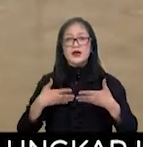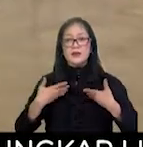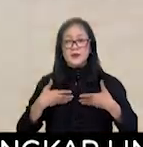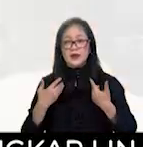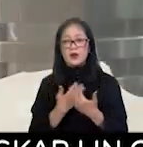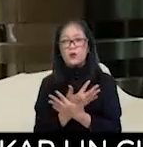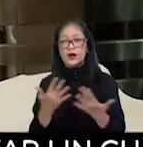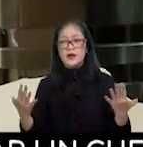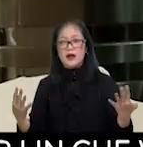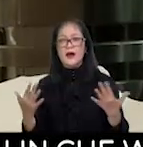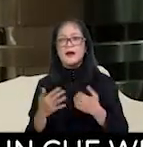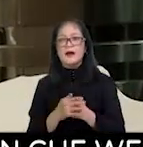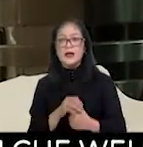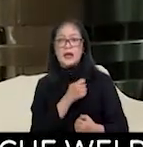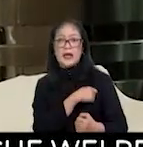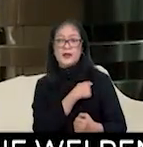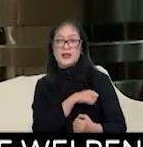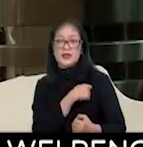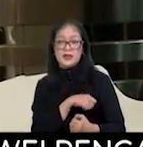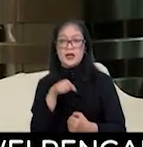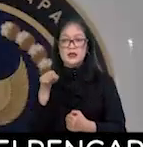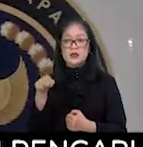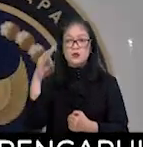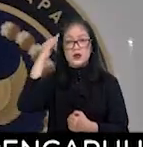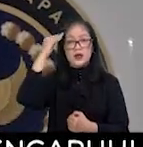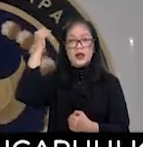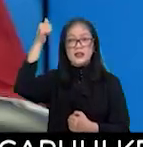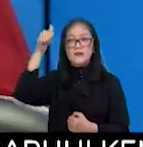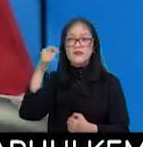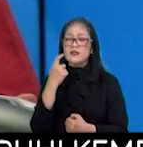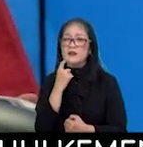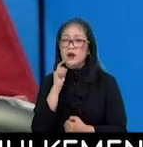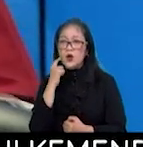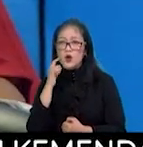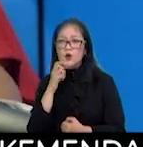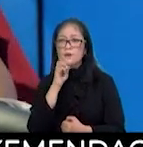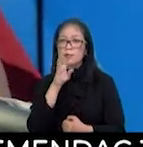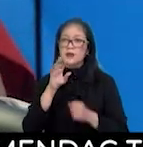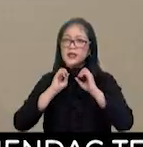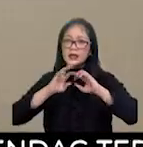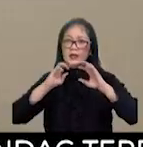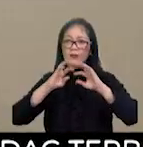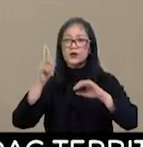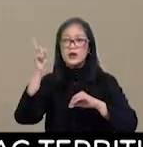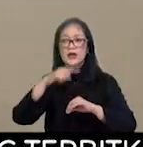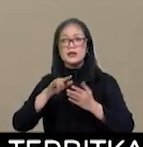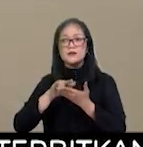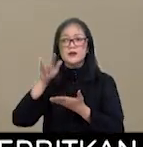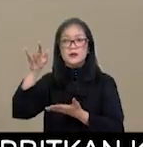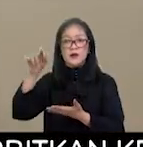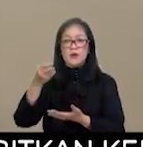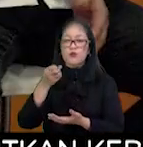dan paragraf sandiaga Salahuddin Uno berharap kebijakan gitu meski terapkan sehingga harga tiket pesawat tetap terjangkau terutama